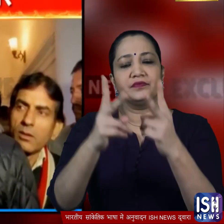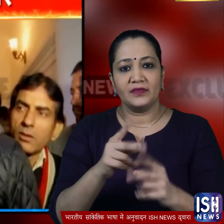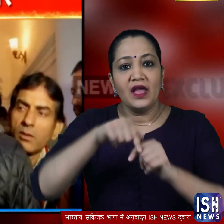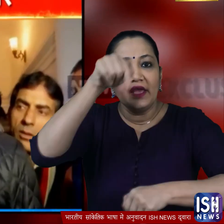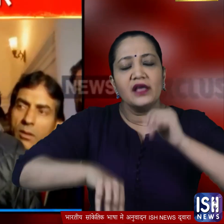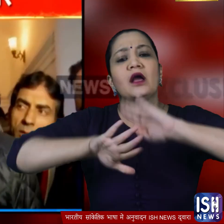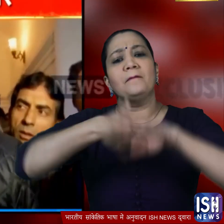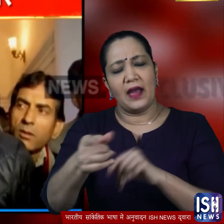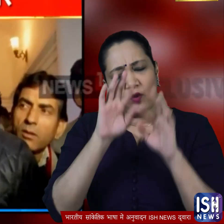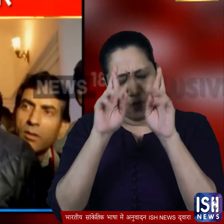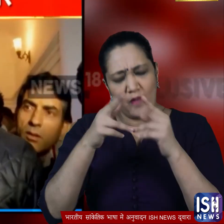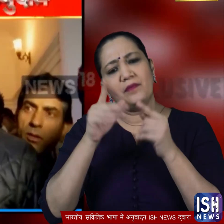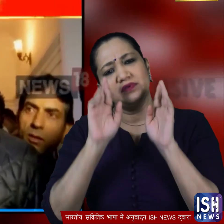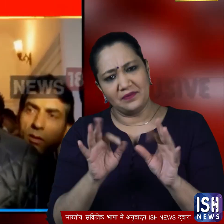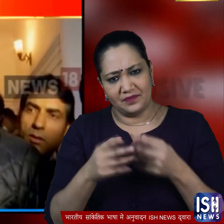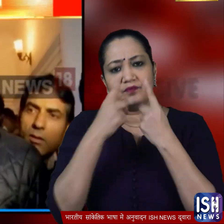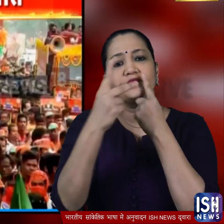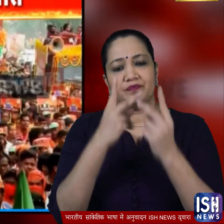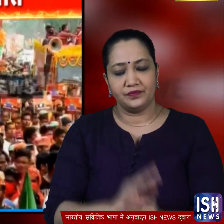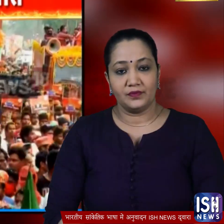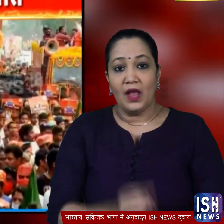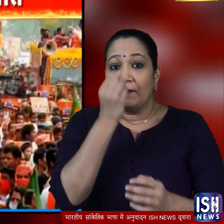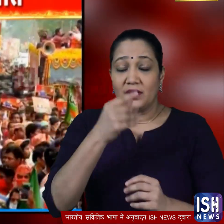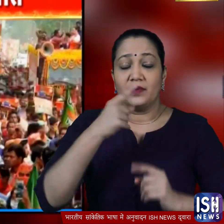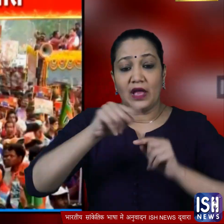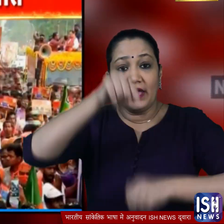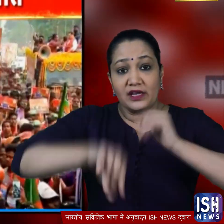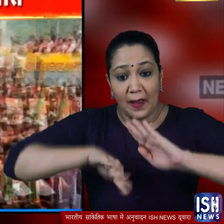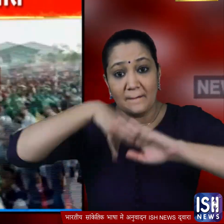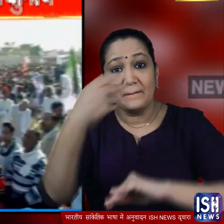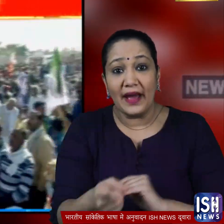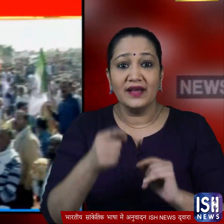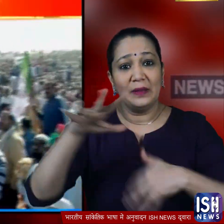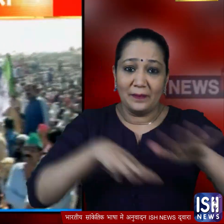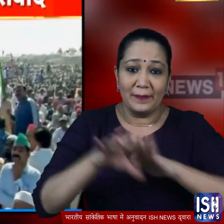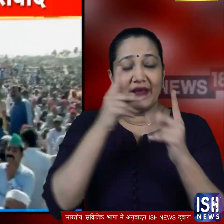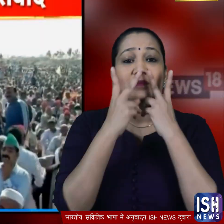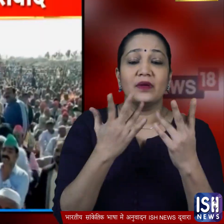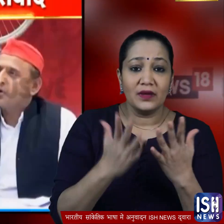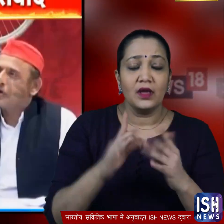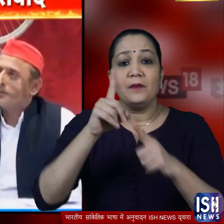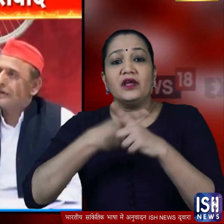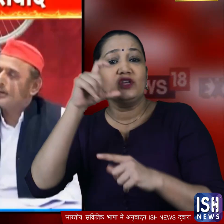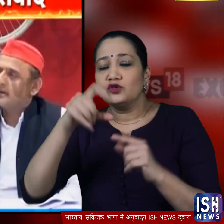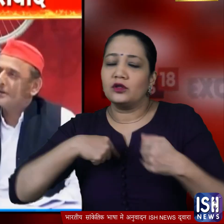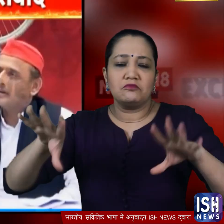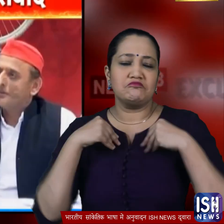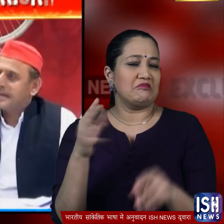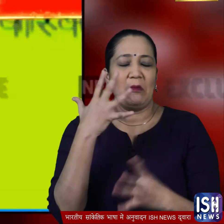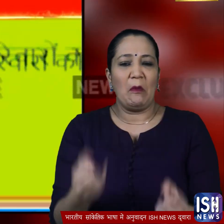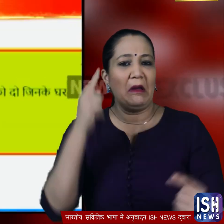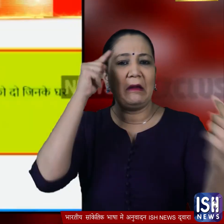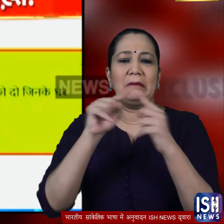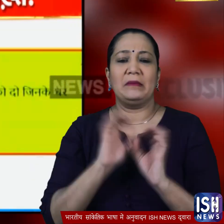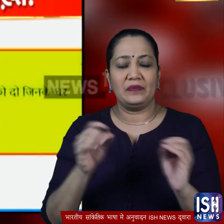समझाएंगे। इलेक्शन के बाद में संभावनाएं खुली रहती हैं। बीजेपी ने भले ही चुनाव के बाद संभावना तलाशने का इशारा किया, लेकिन जयंत इस मूड में नहीं